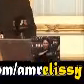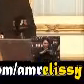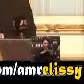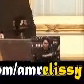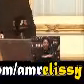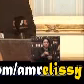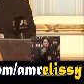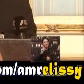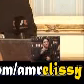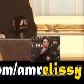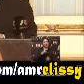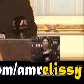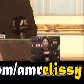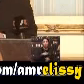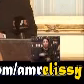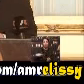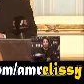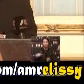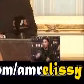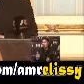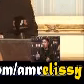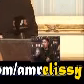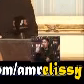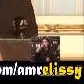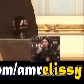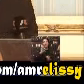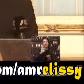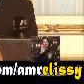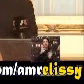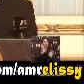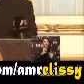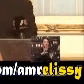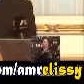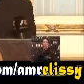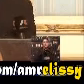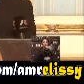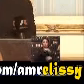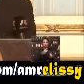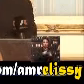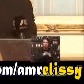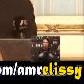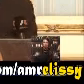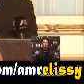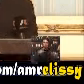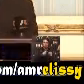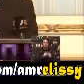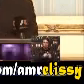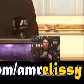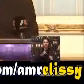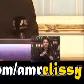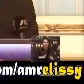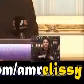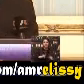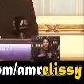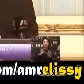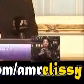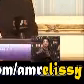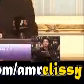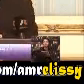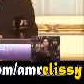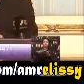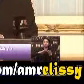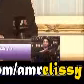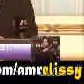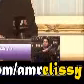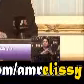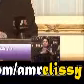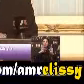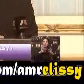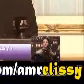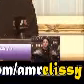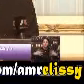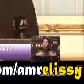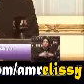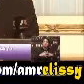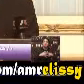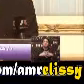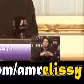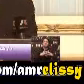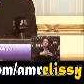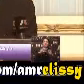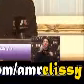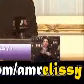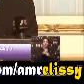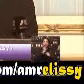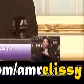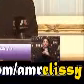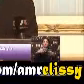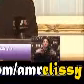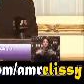بذلك وحدها، ولا بد من تضافر المجتمع المدني معنا. أنا حتى كلمة تضافر أنا يجب أن يعني